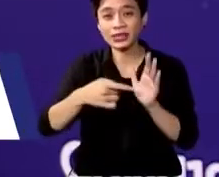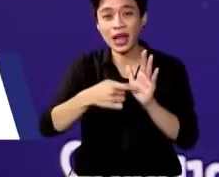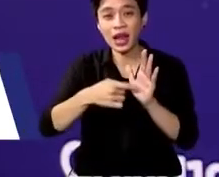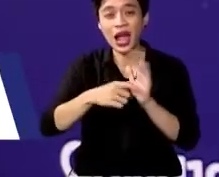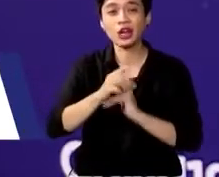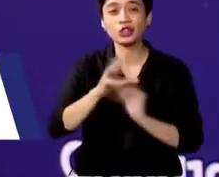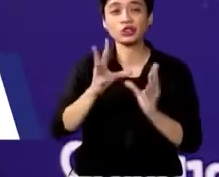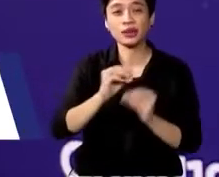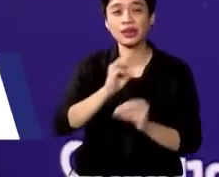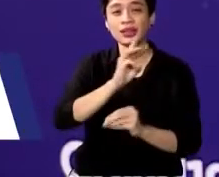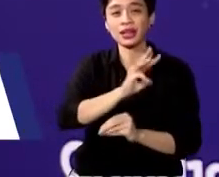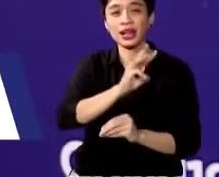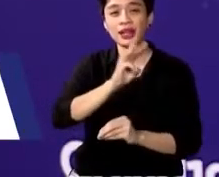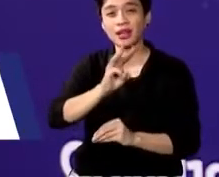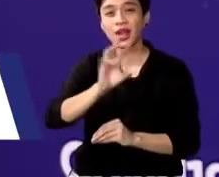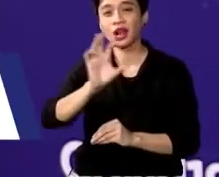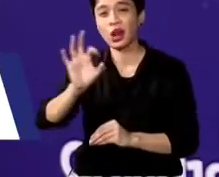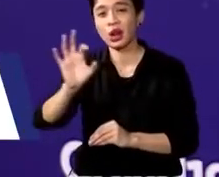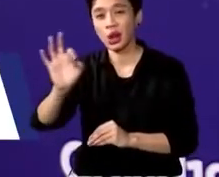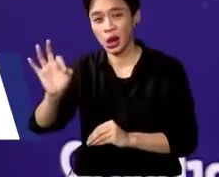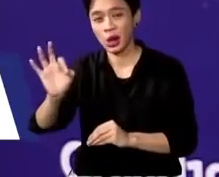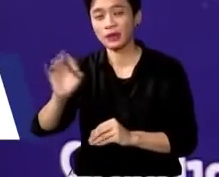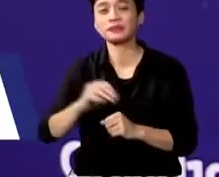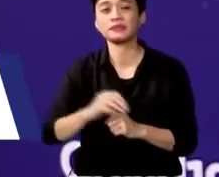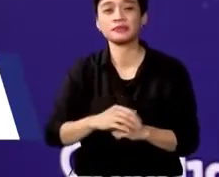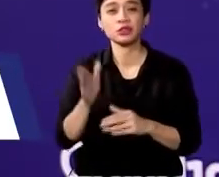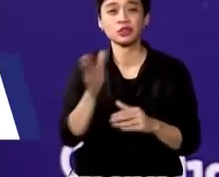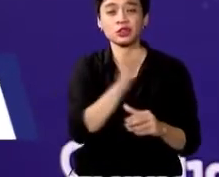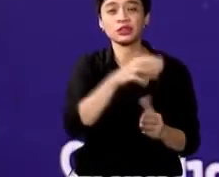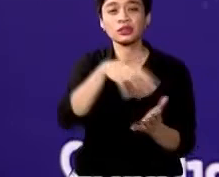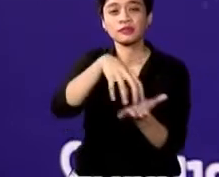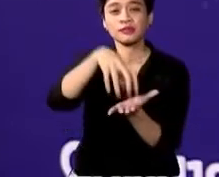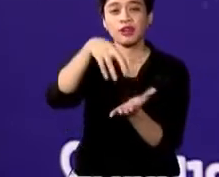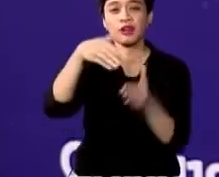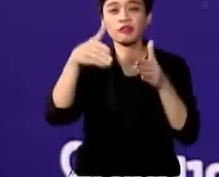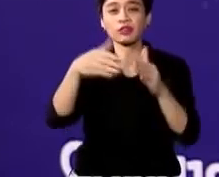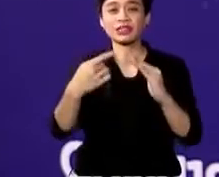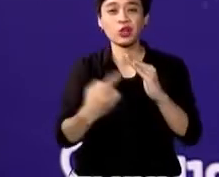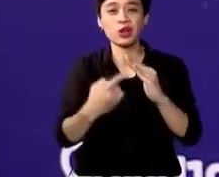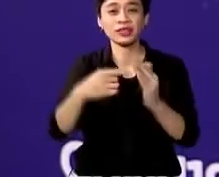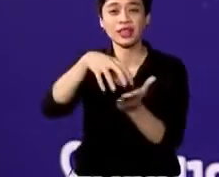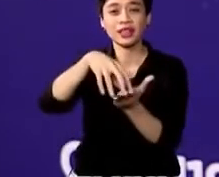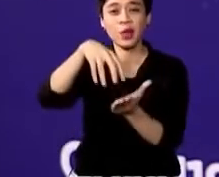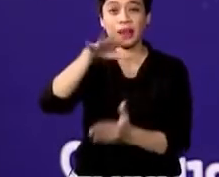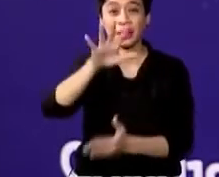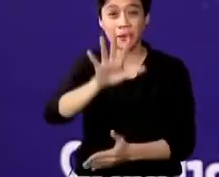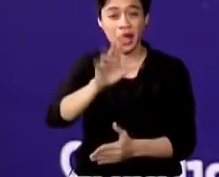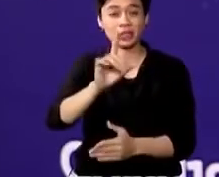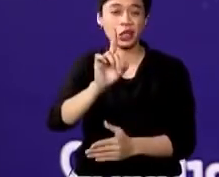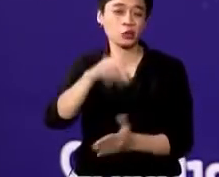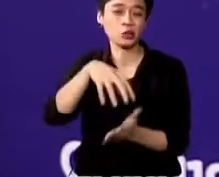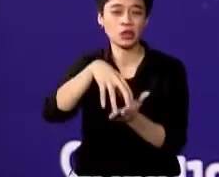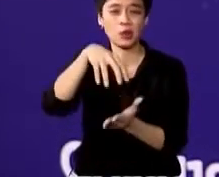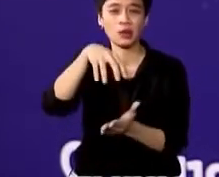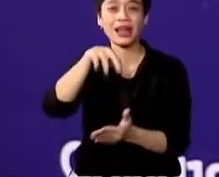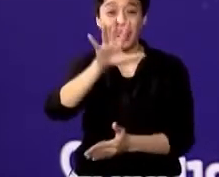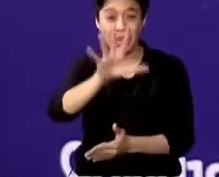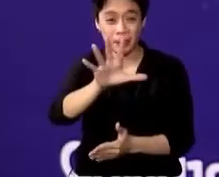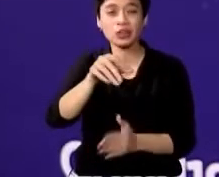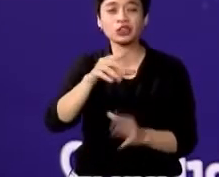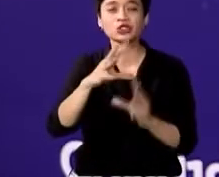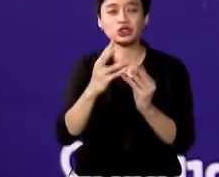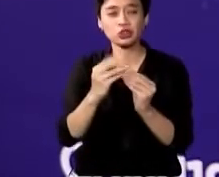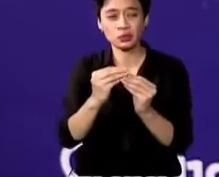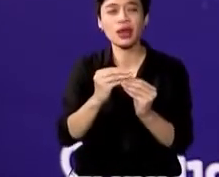3.300 pasien ya kemudian yang di flat isolasi Mandiri di tower 5 hanya satu Tower di sana jumlahnya